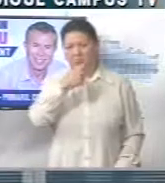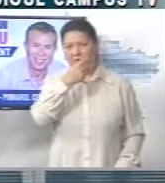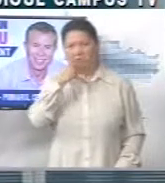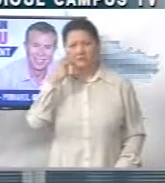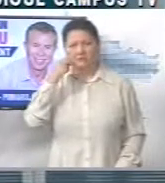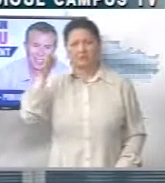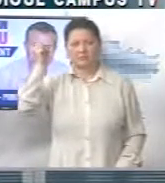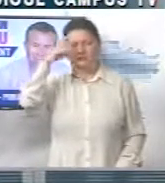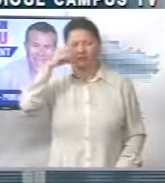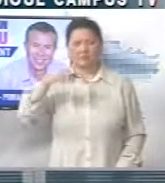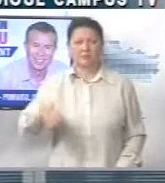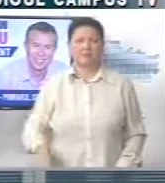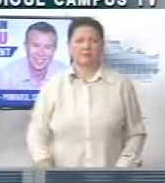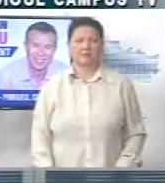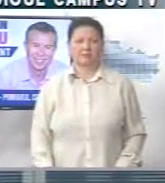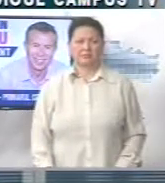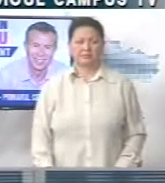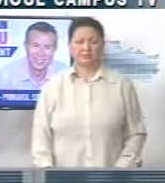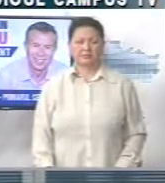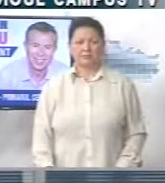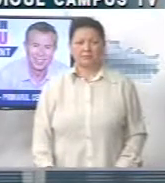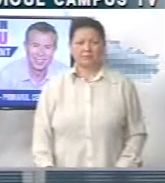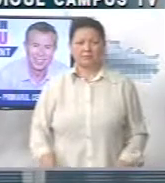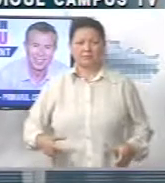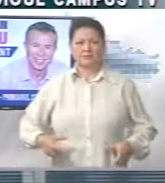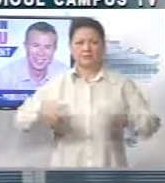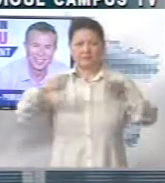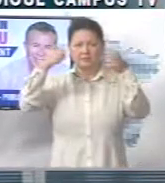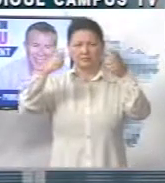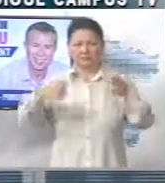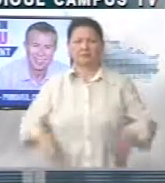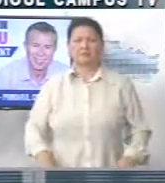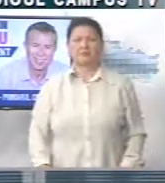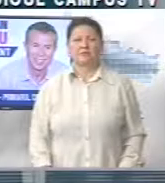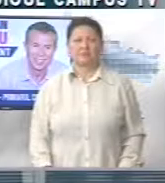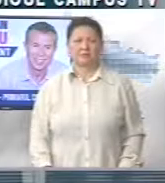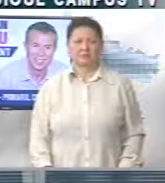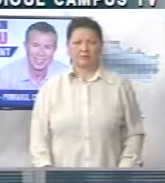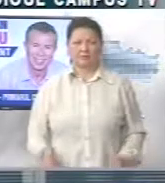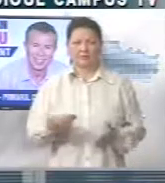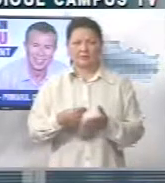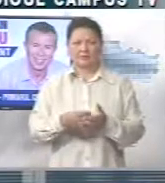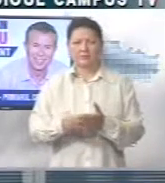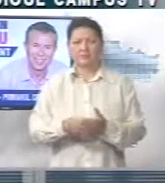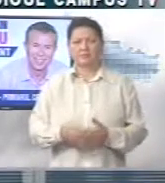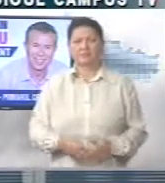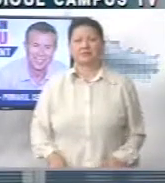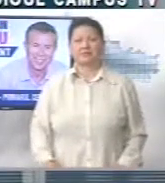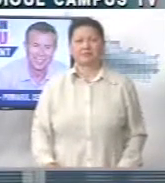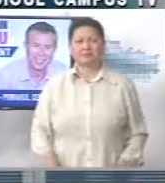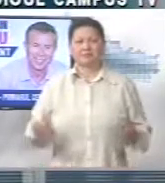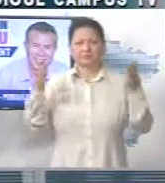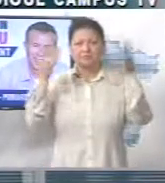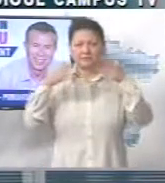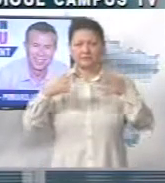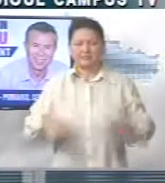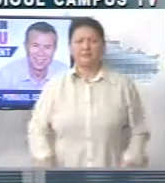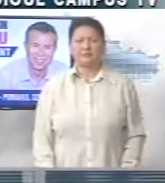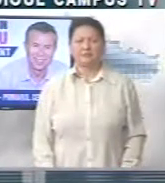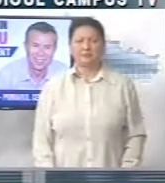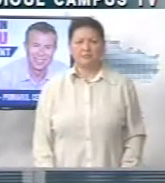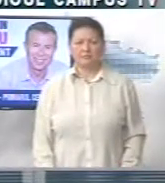sunt celelalte cheltuieli, așa cum am spus și mai sus, sunt cheltuieli contorizate. Și atunci, automat, și ne mai e un